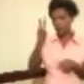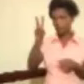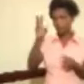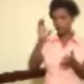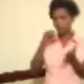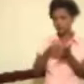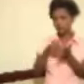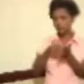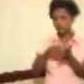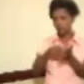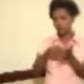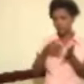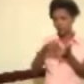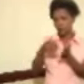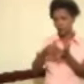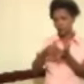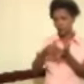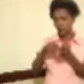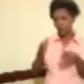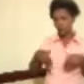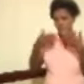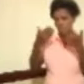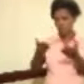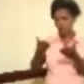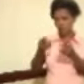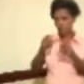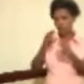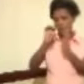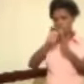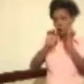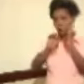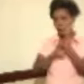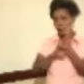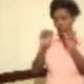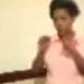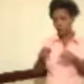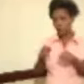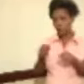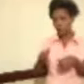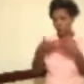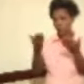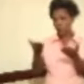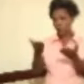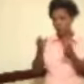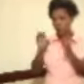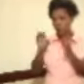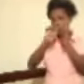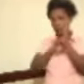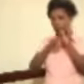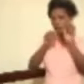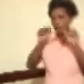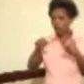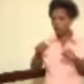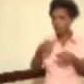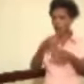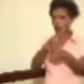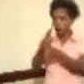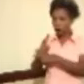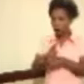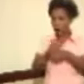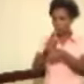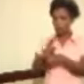200 millions que nous avons attrapés, qui viennent de projets fictifs de l'État et de surfacturation. Qui veut dire que l'État qui a géré le nouveau DIA, il y a un